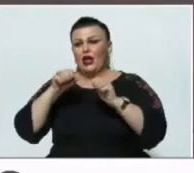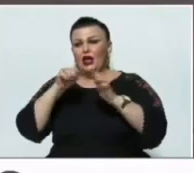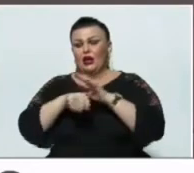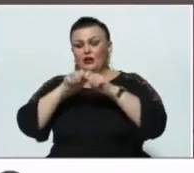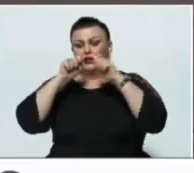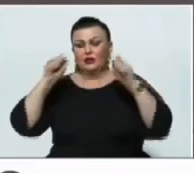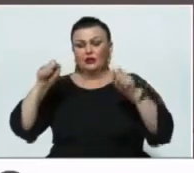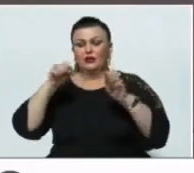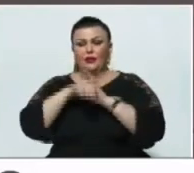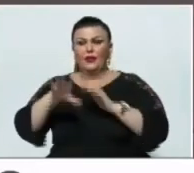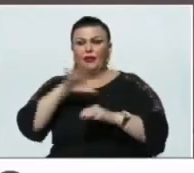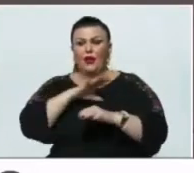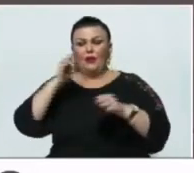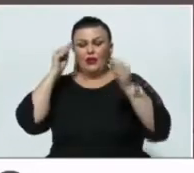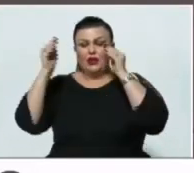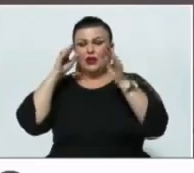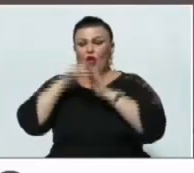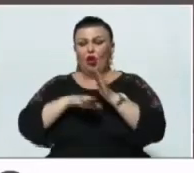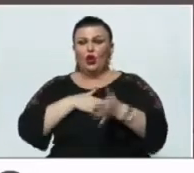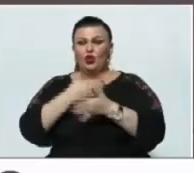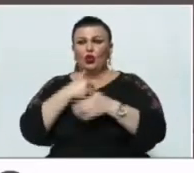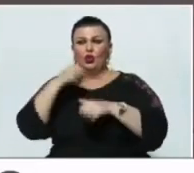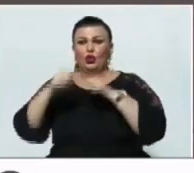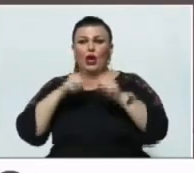müşahidə etmişdik və onu da nəzərə almalıyıq ki, könüllər ili